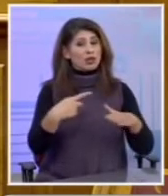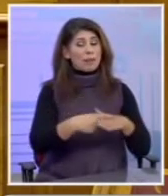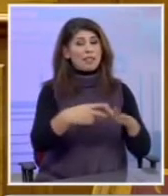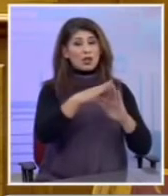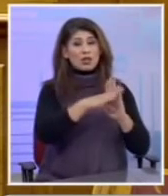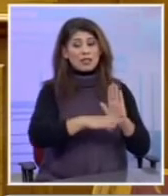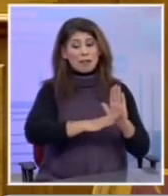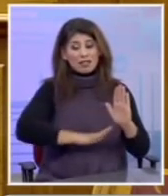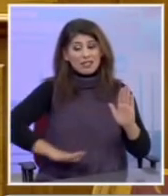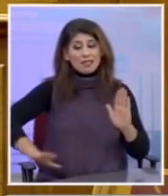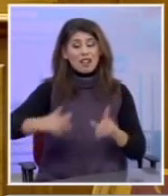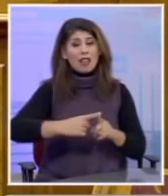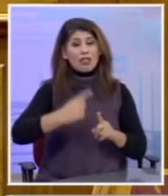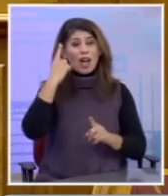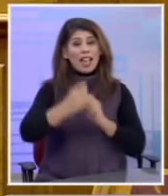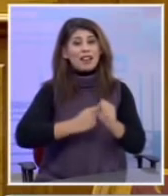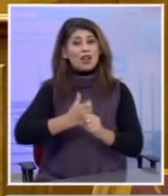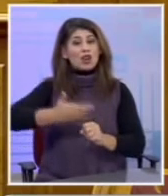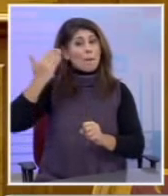της χώρας ένα χρόνο πριν